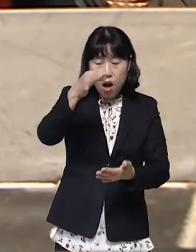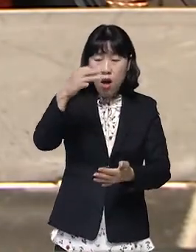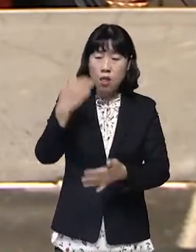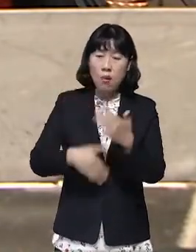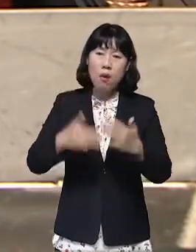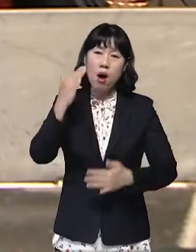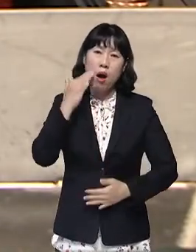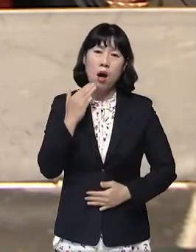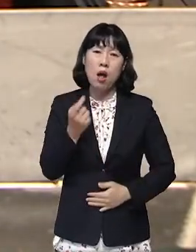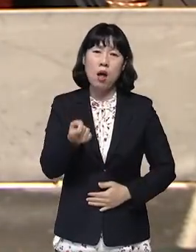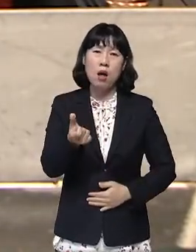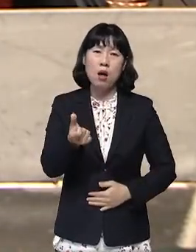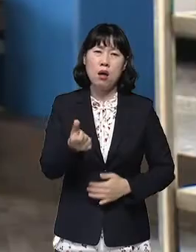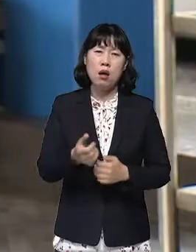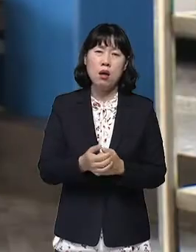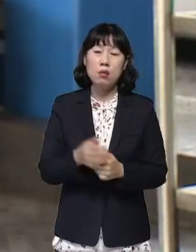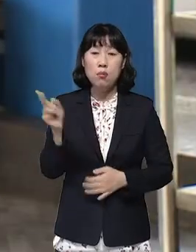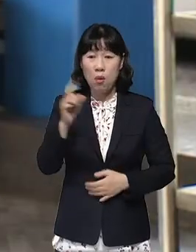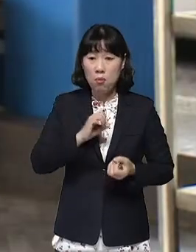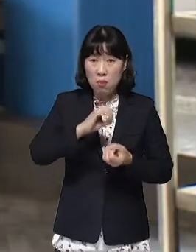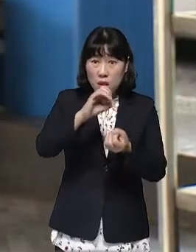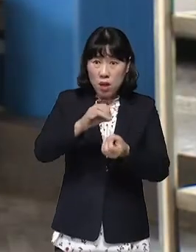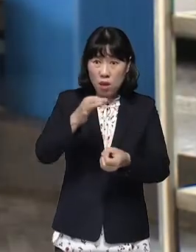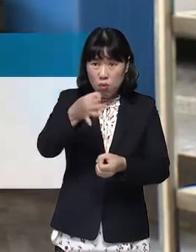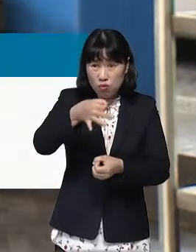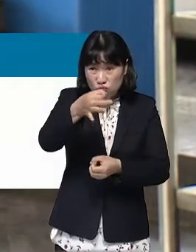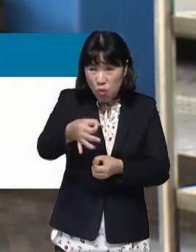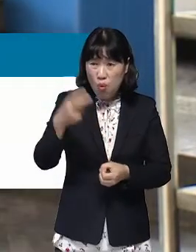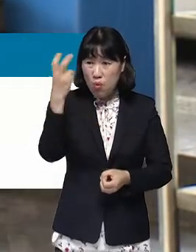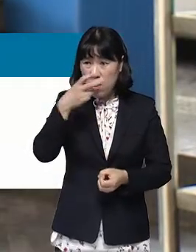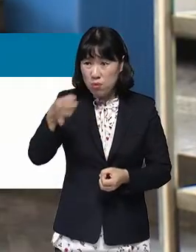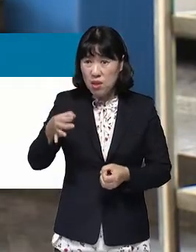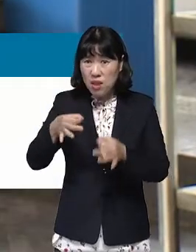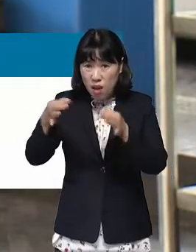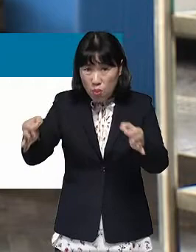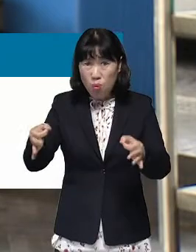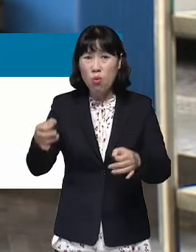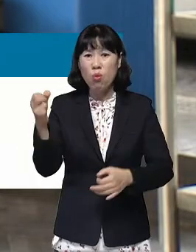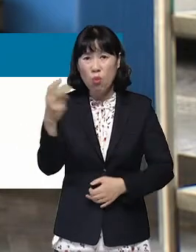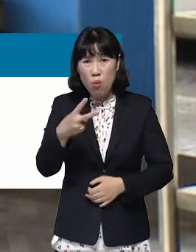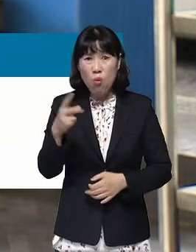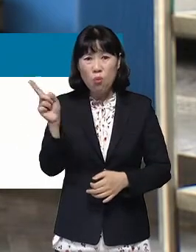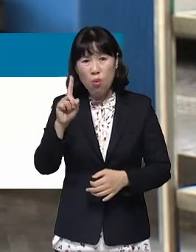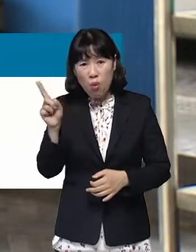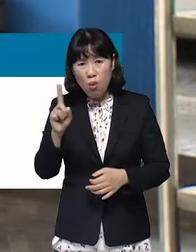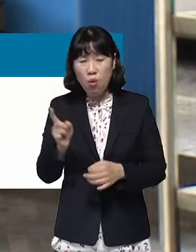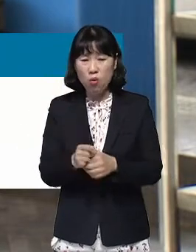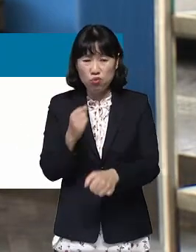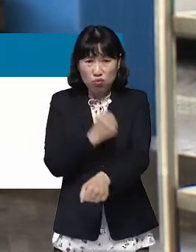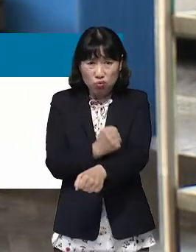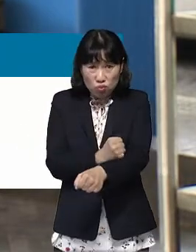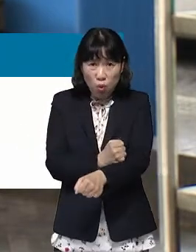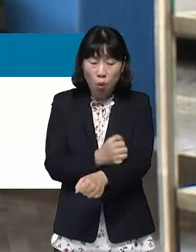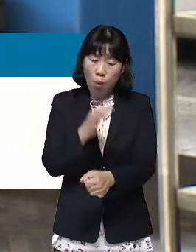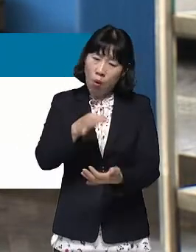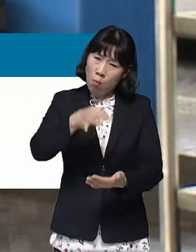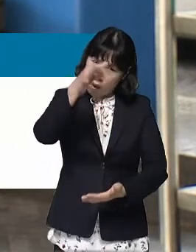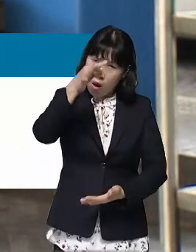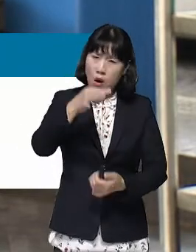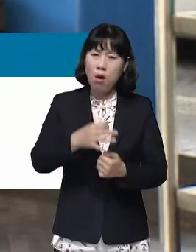없습니다. 배달료도 있고 뭐 배달 관리비도 따로 나가고 그리고 수수료 부분도 크고